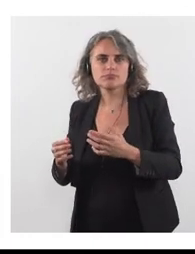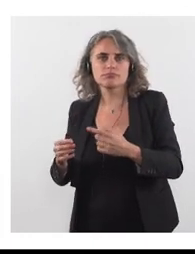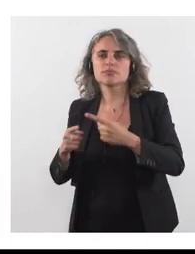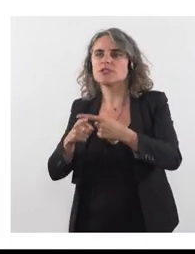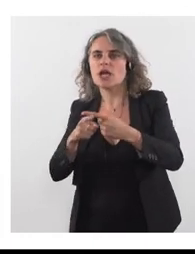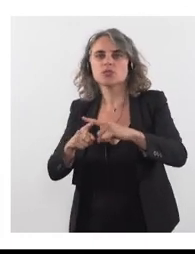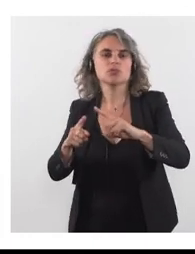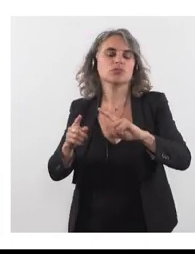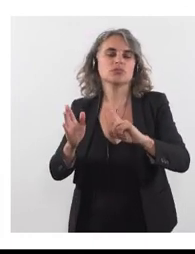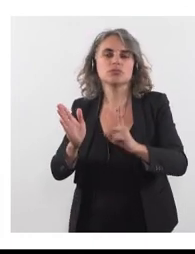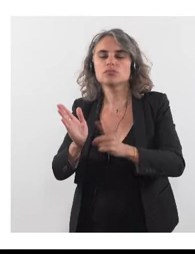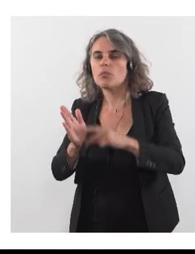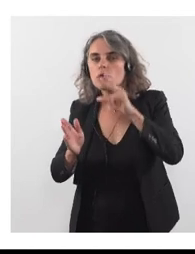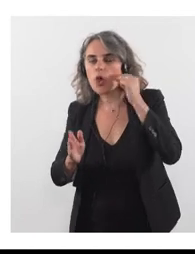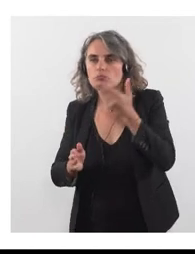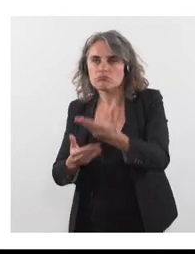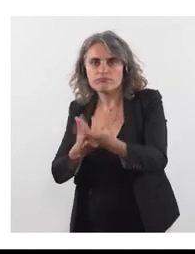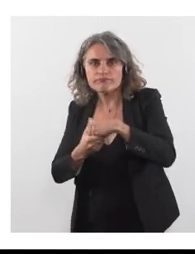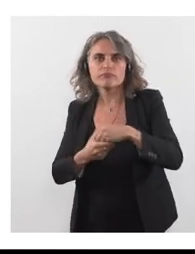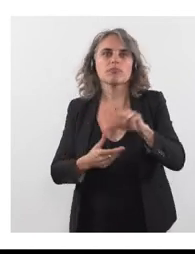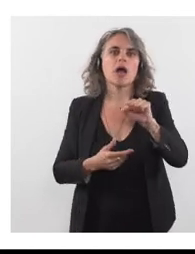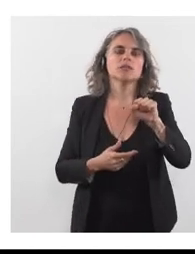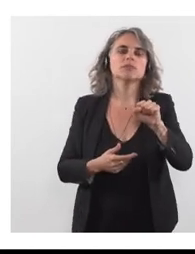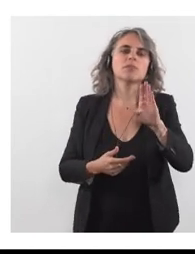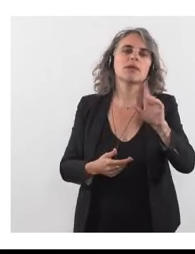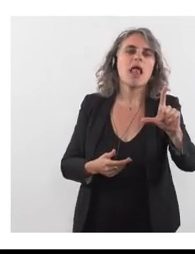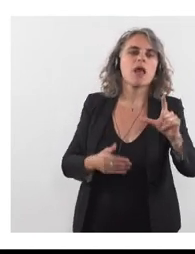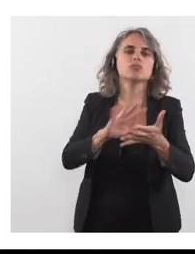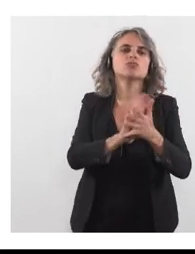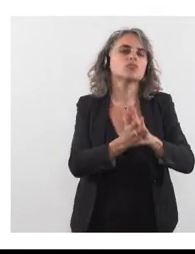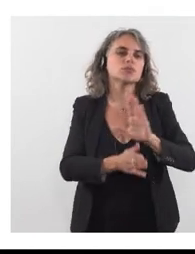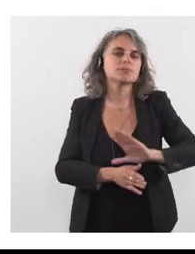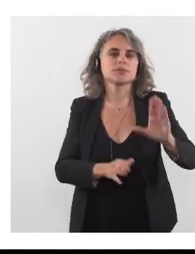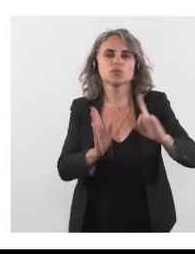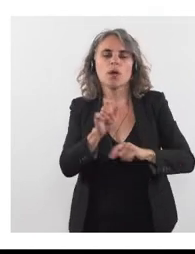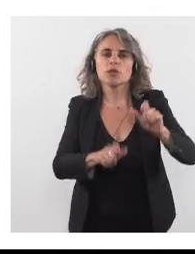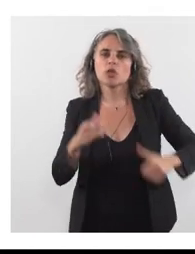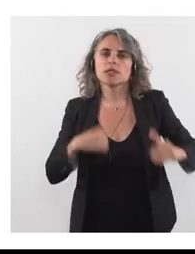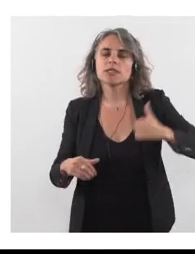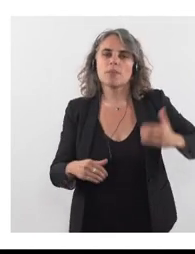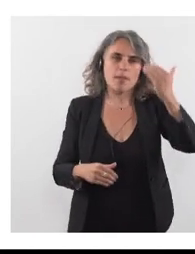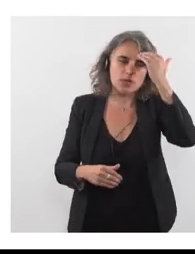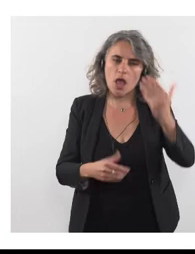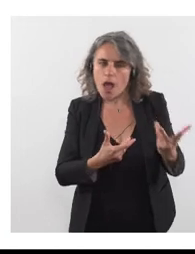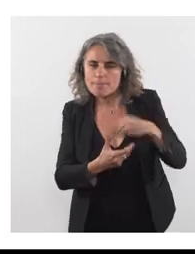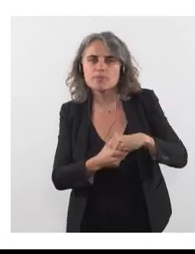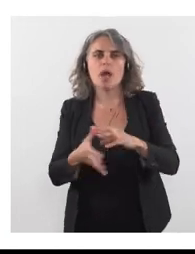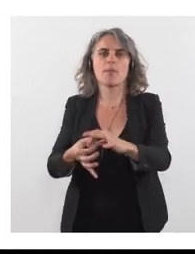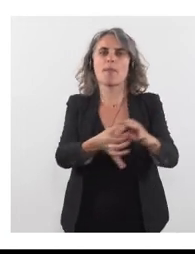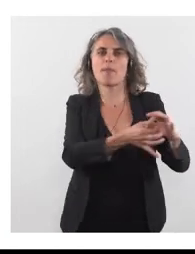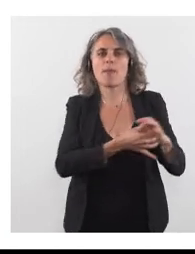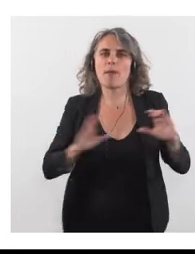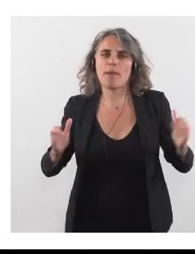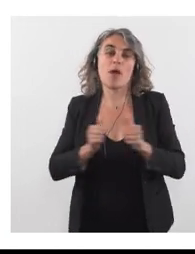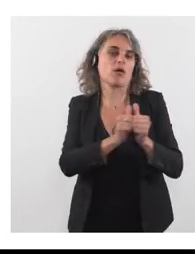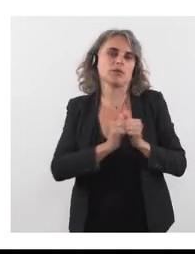nationale des droits de l'homme était partie, une ASBL qui s'occupe du droit des personnes handicapées mentales était partie. Et on le fait en bonne intelligence.